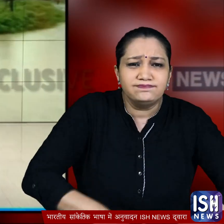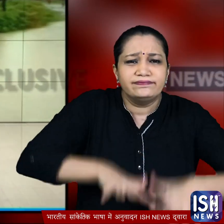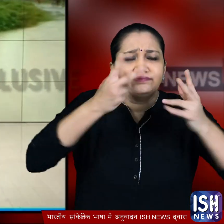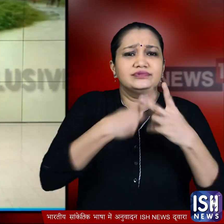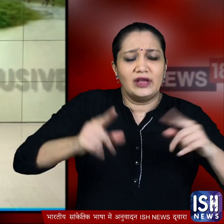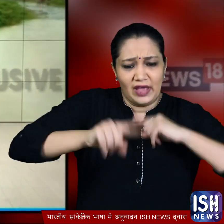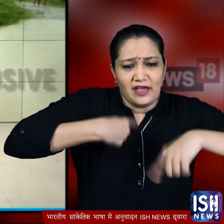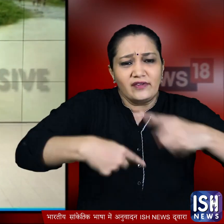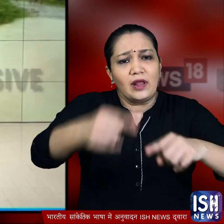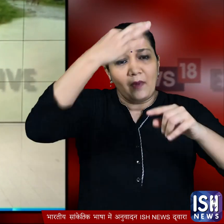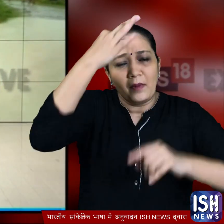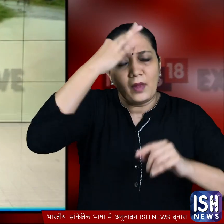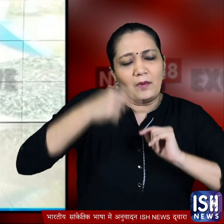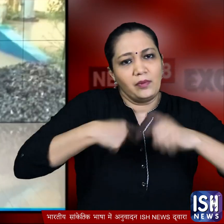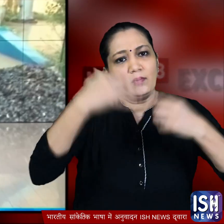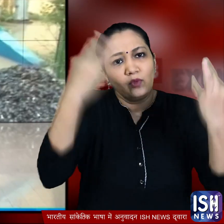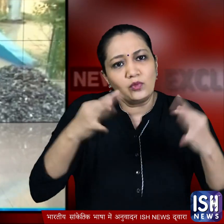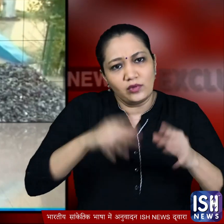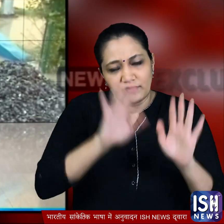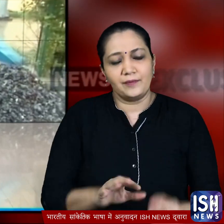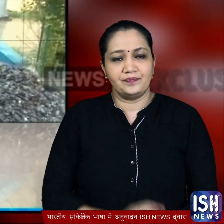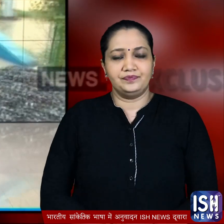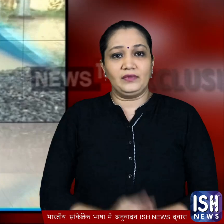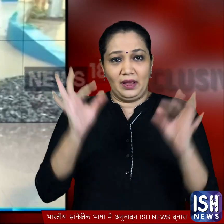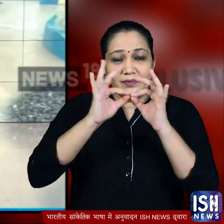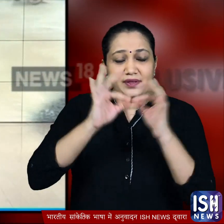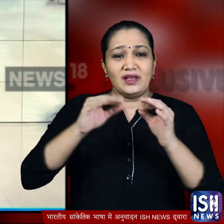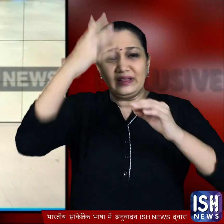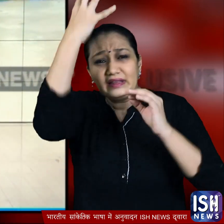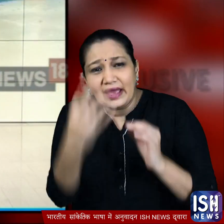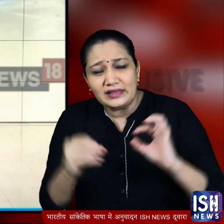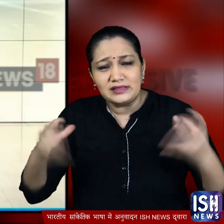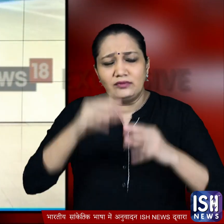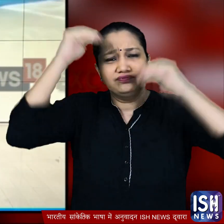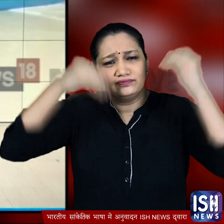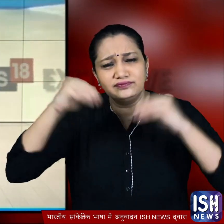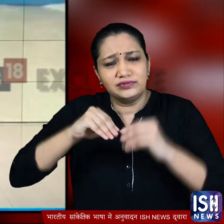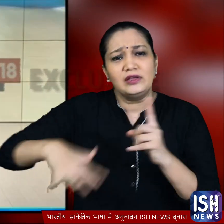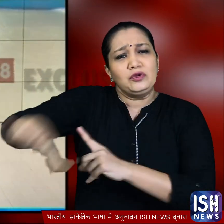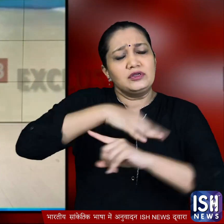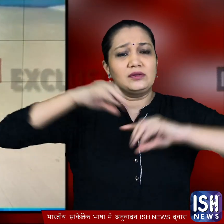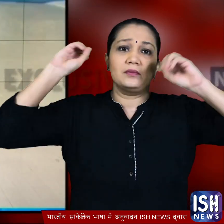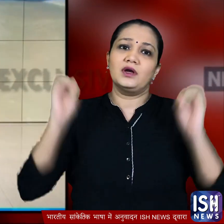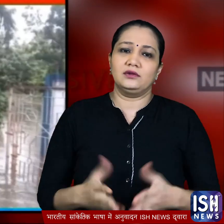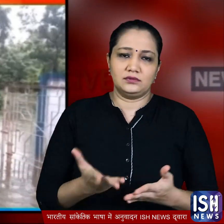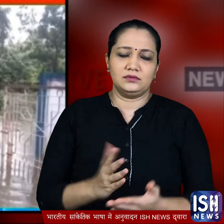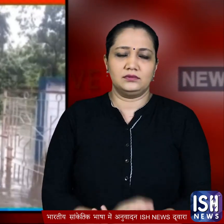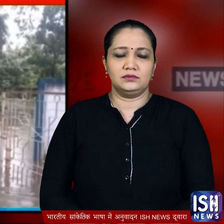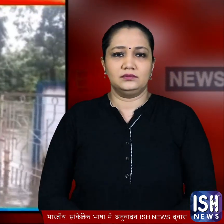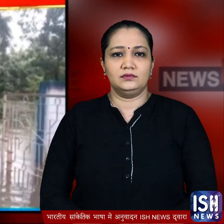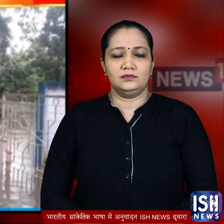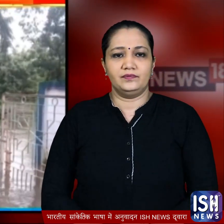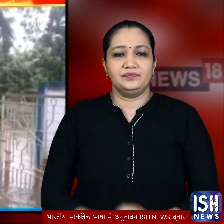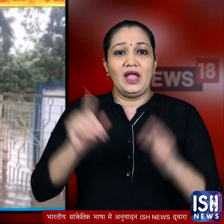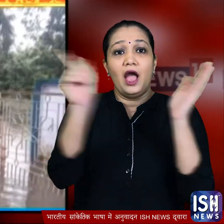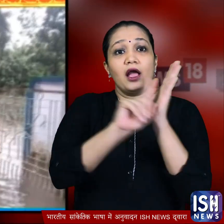से रोजाना नई नई परेशानियां झेल रहे हैं। बेतिया में तो रात से हो रही बारिश की वजह से हालात बेहद खराब हो गए